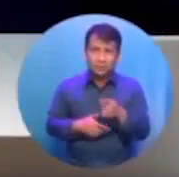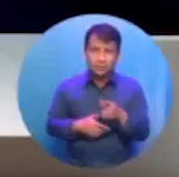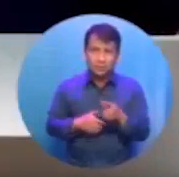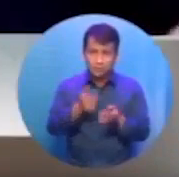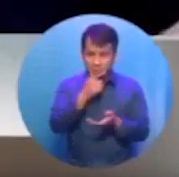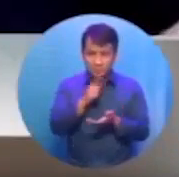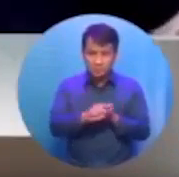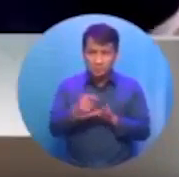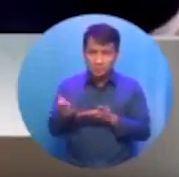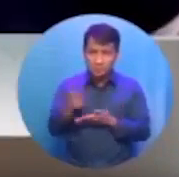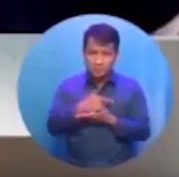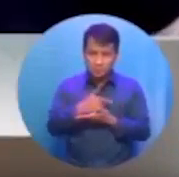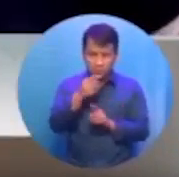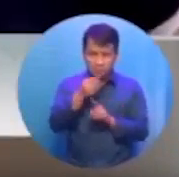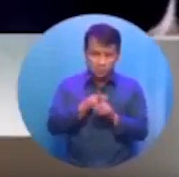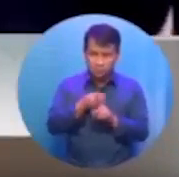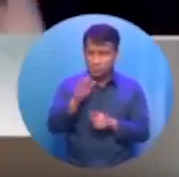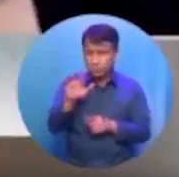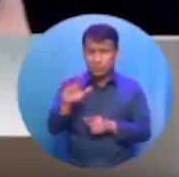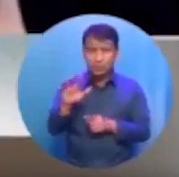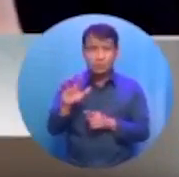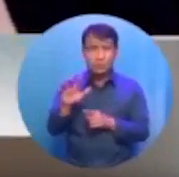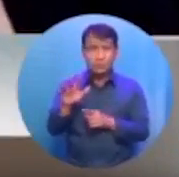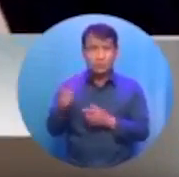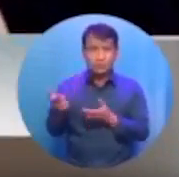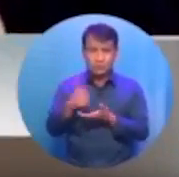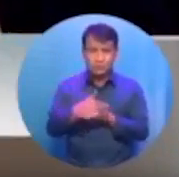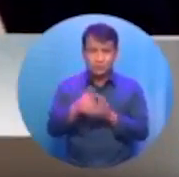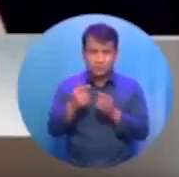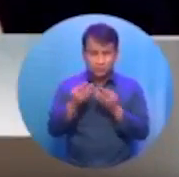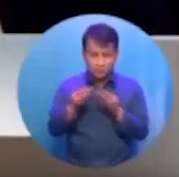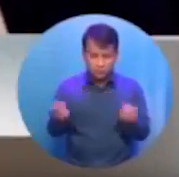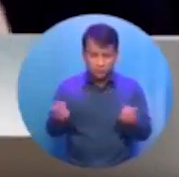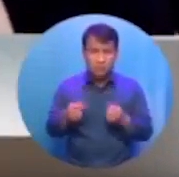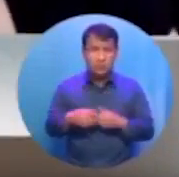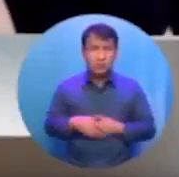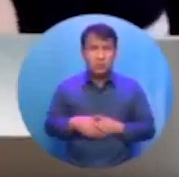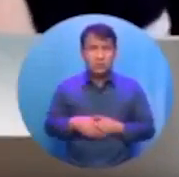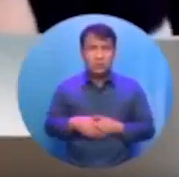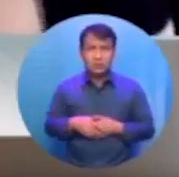yung letter October 5 na na-dismiss siya, sir.